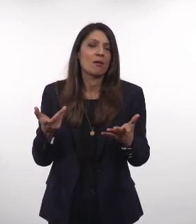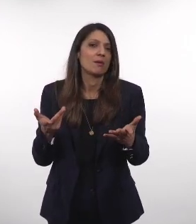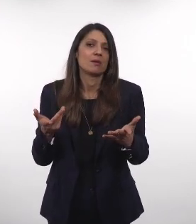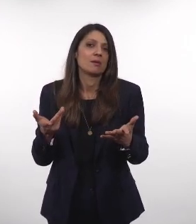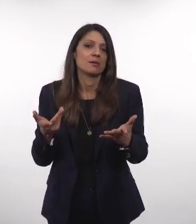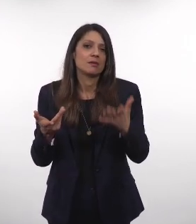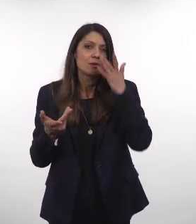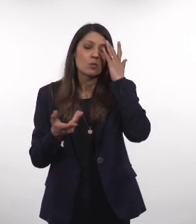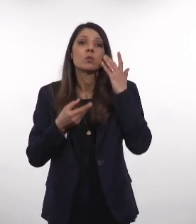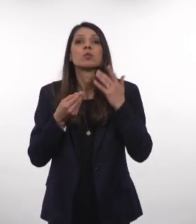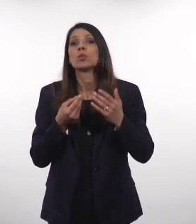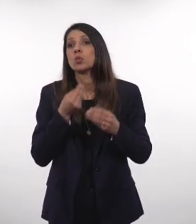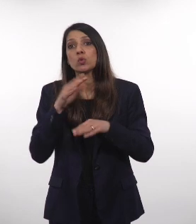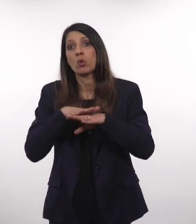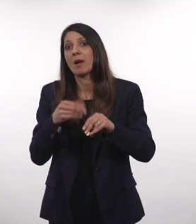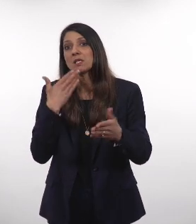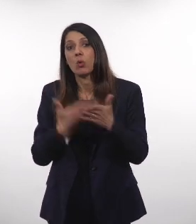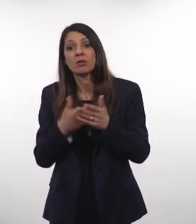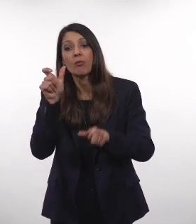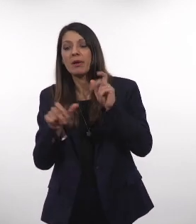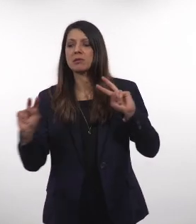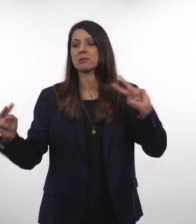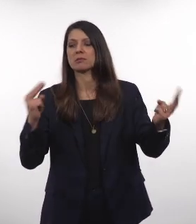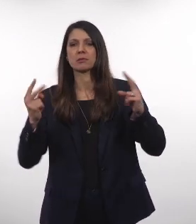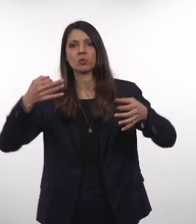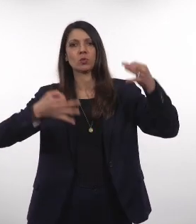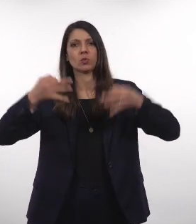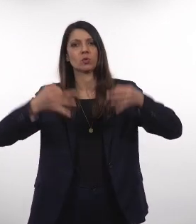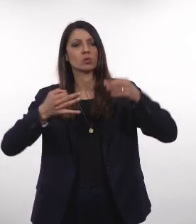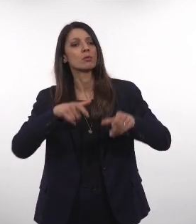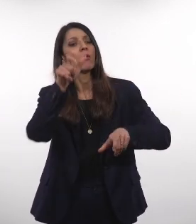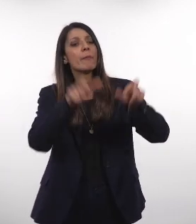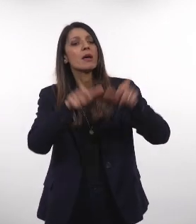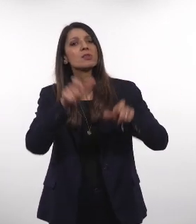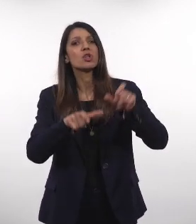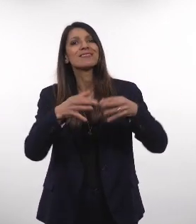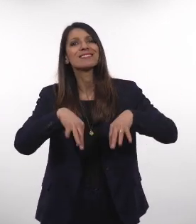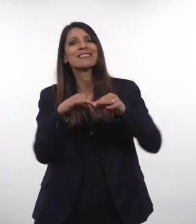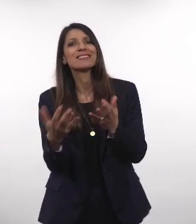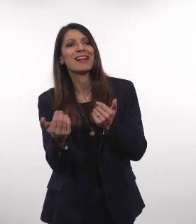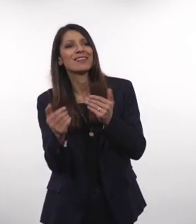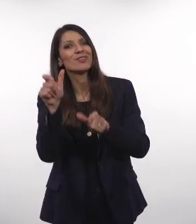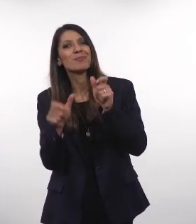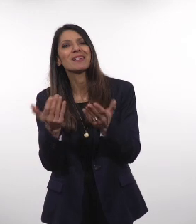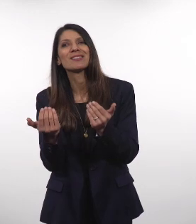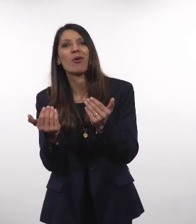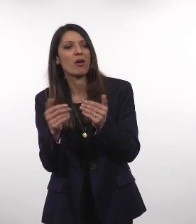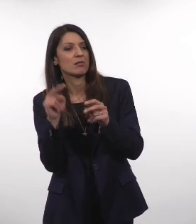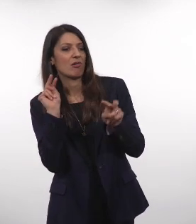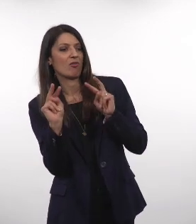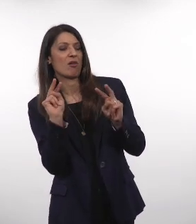au rendez-vous, au regard des autres, que ce soit les autres patients dans la salle d'attente ou des professionnels de santé qui sont pas